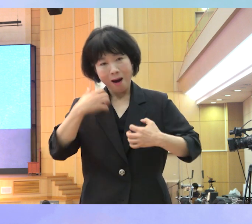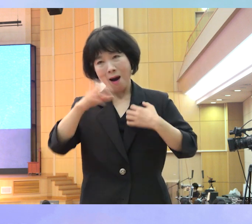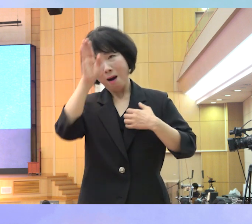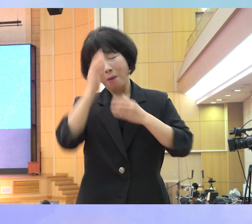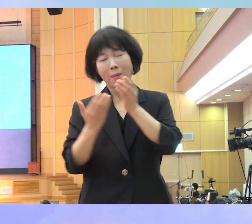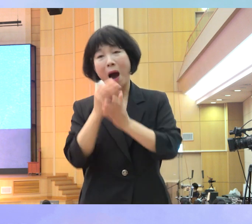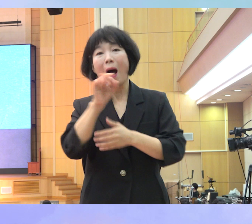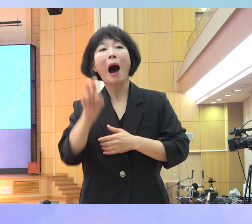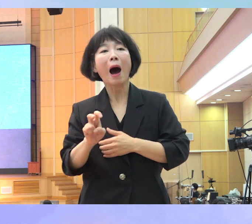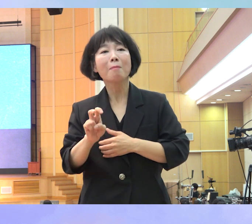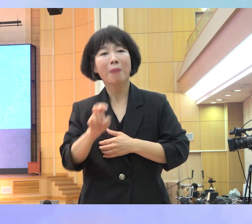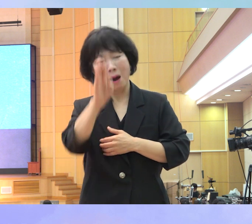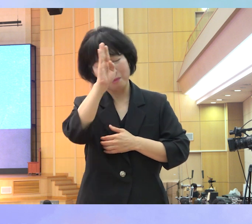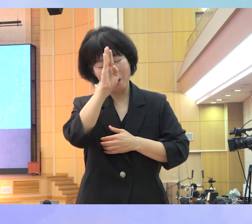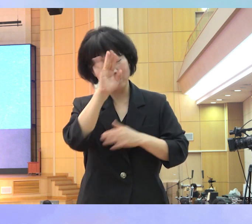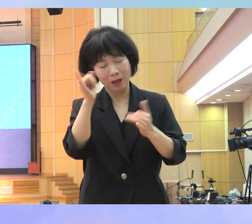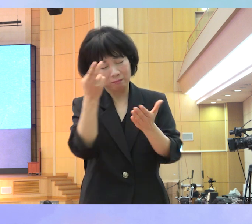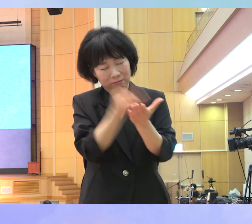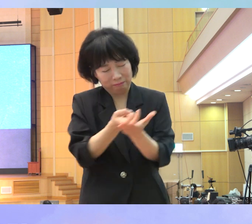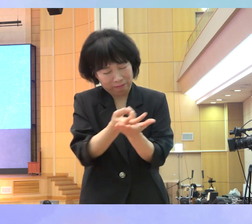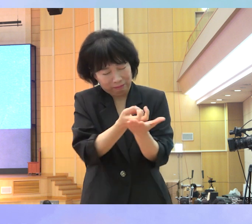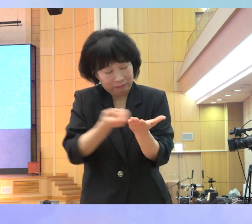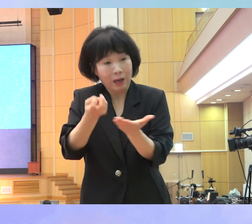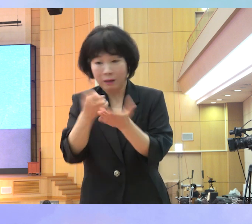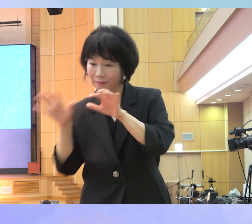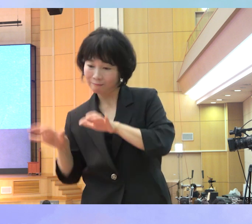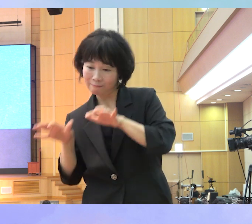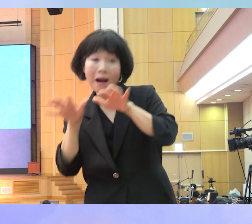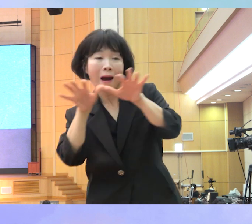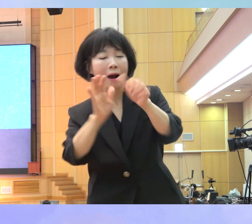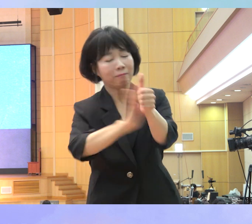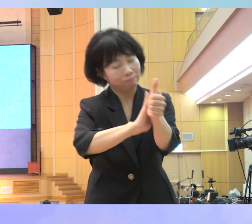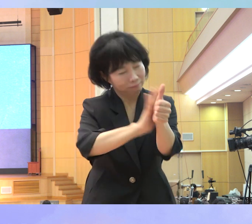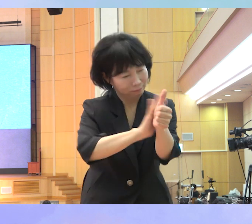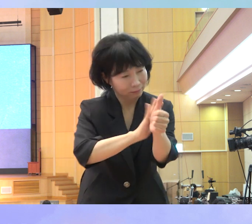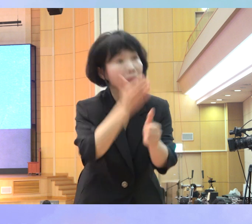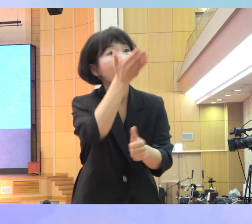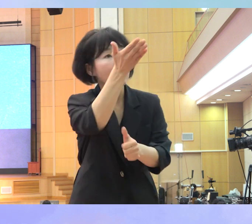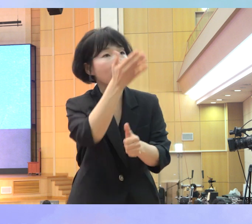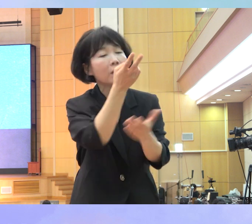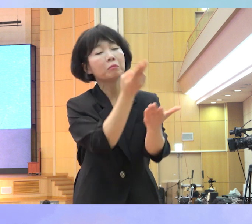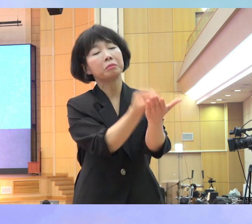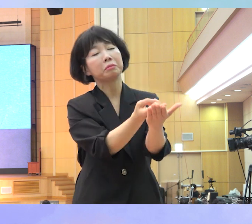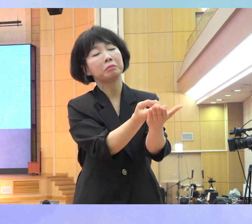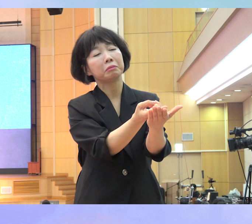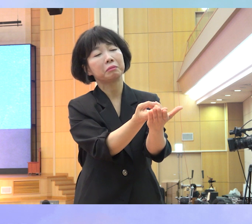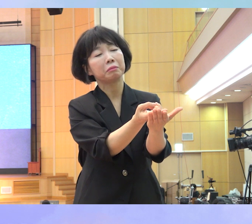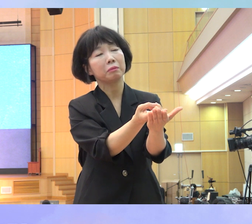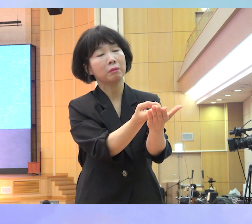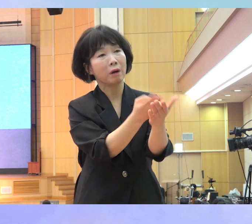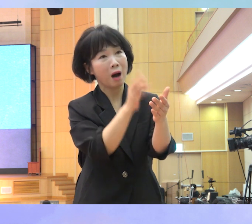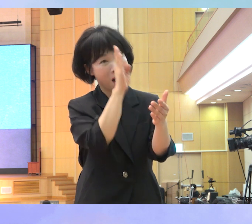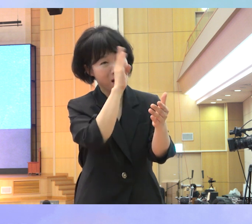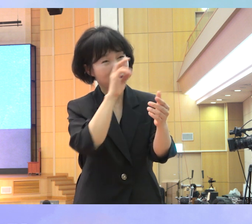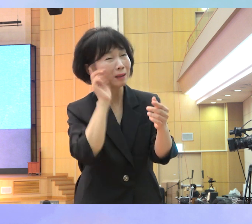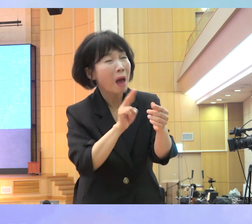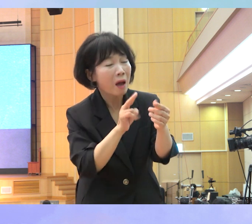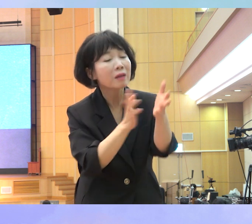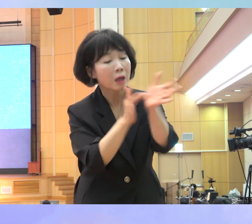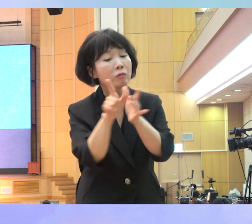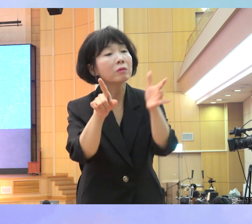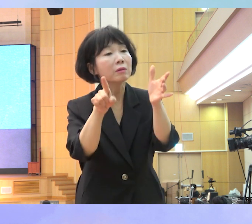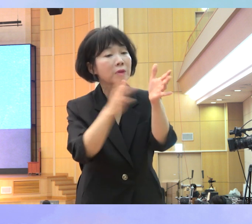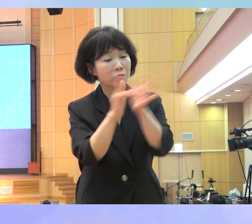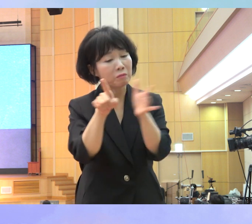돼요. 시인해야 돼요. 마음으로 믿습니까? 믿으면 눈 깜빡이세요. 그럼 눈을 깜빡여요. 그럼 그 사람 구원 받을까요, 못